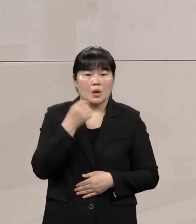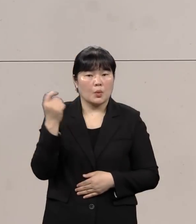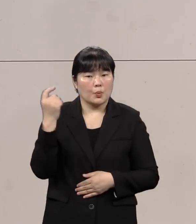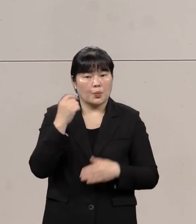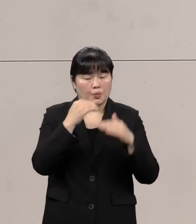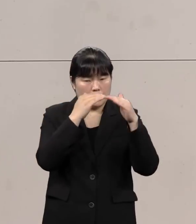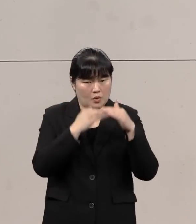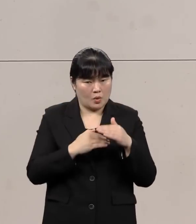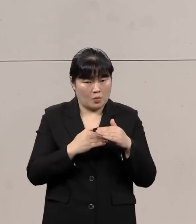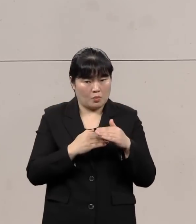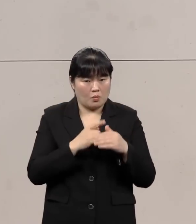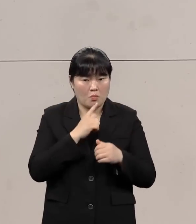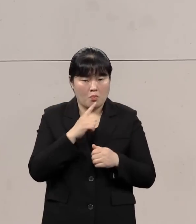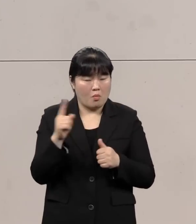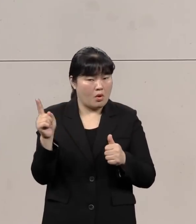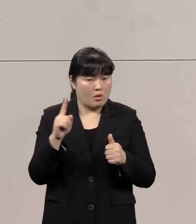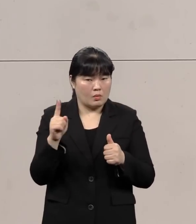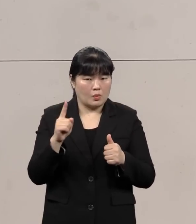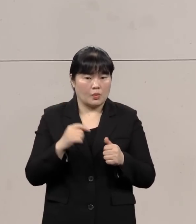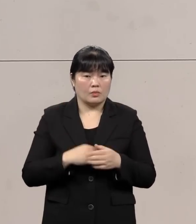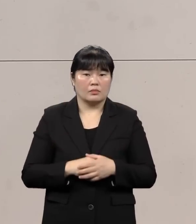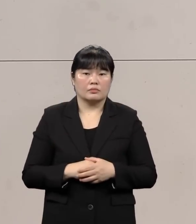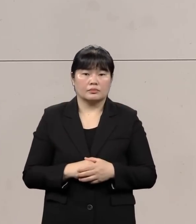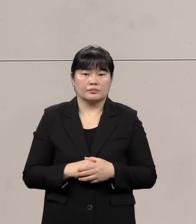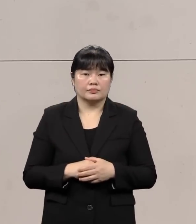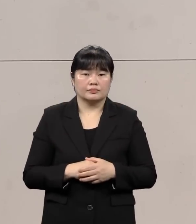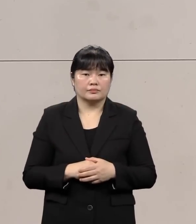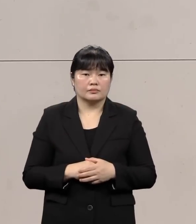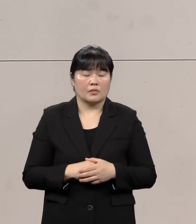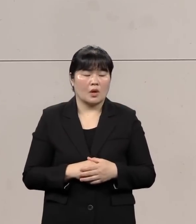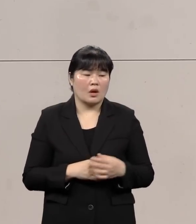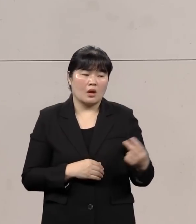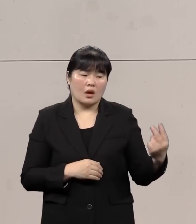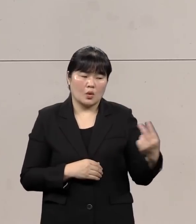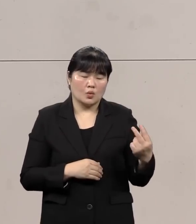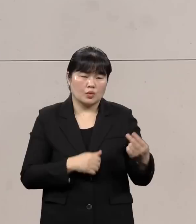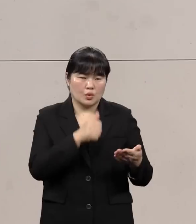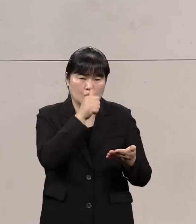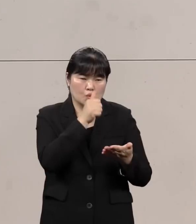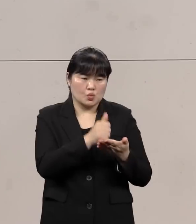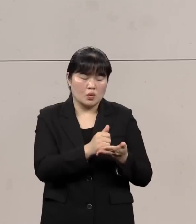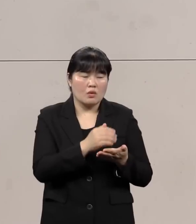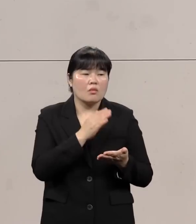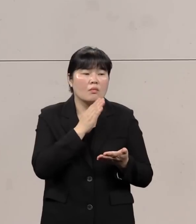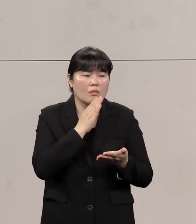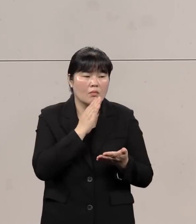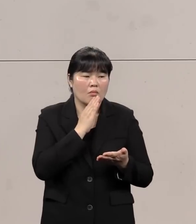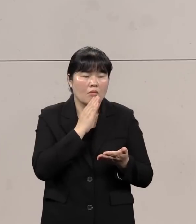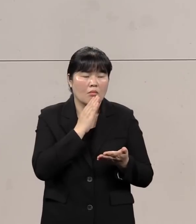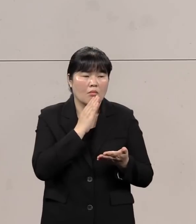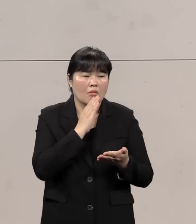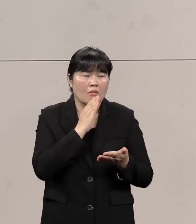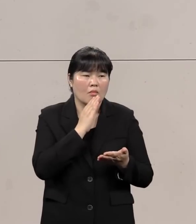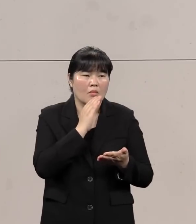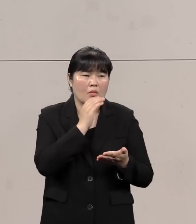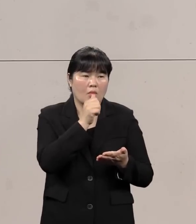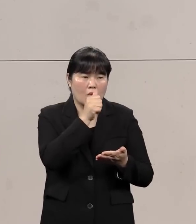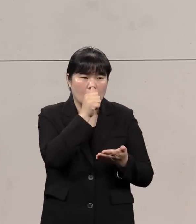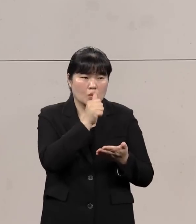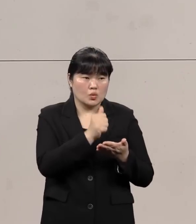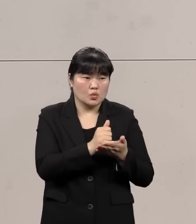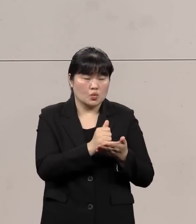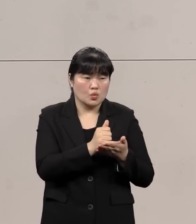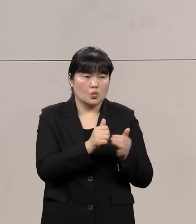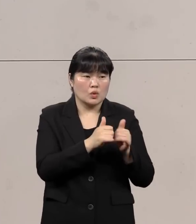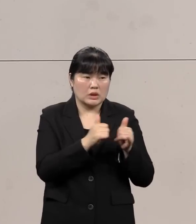그가 신앙고백을 어떻게 했죠 우리는 죄를 잊어서 여기 달릴 것이 분명히 우린 죄인이야